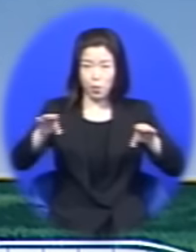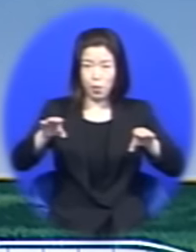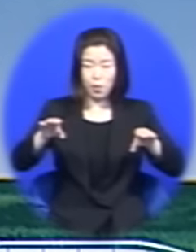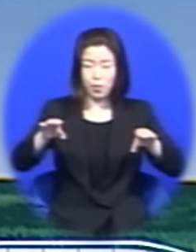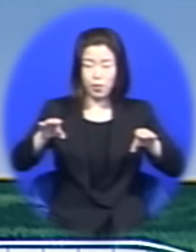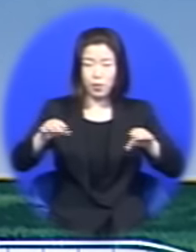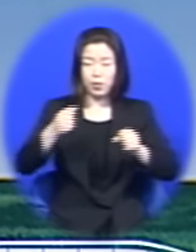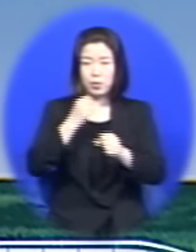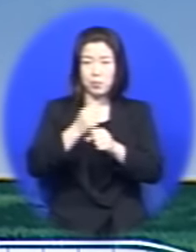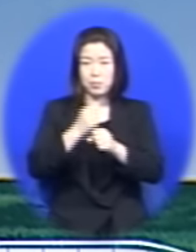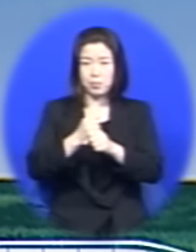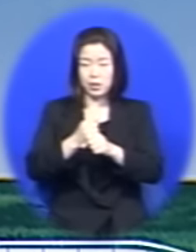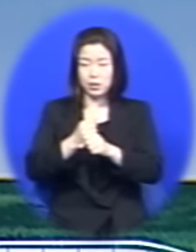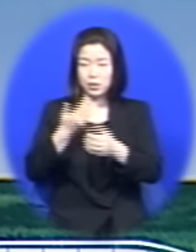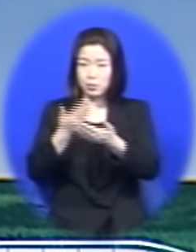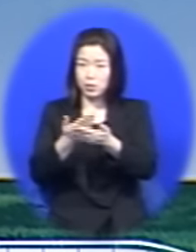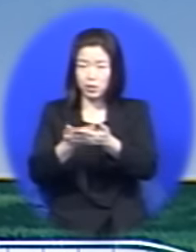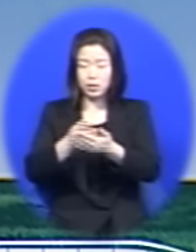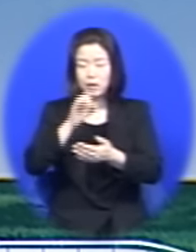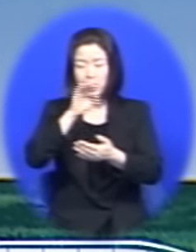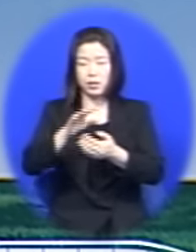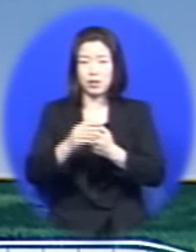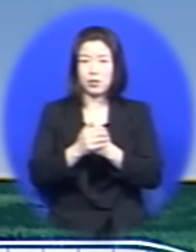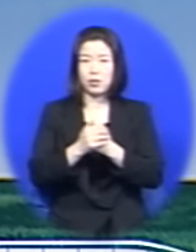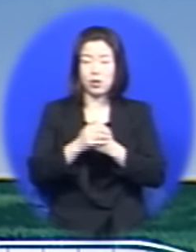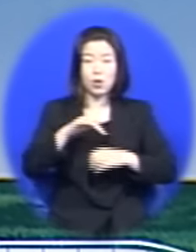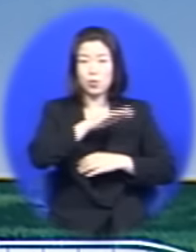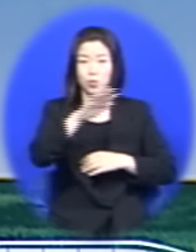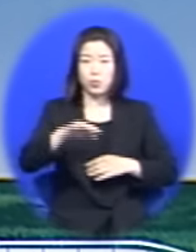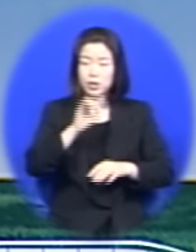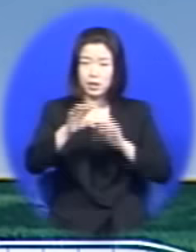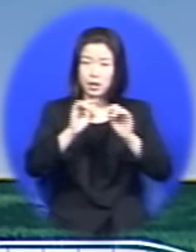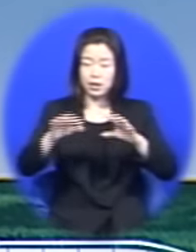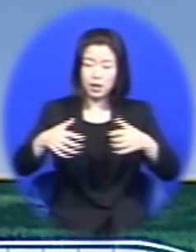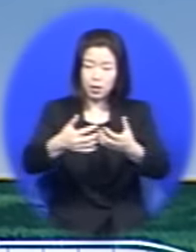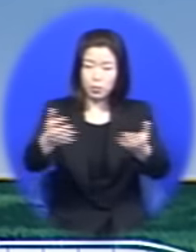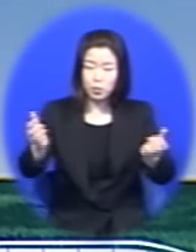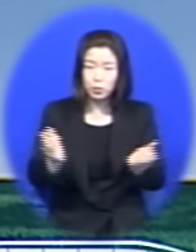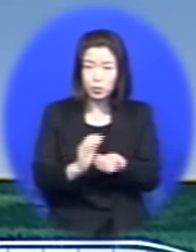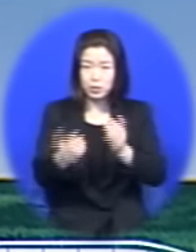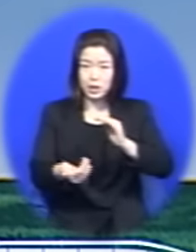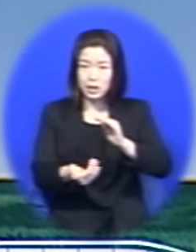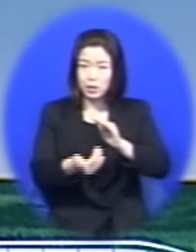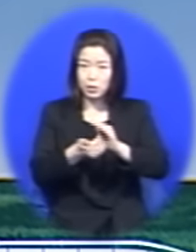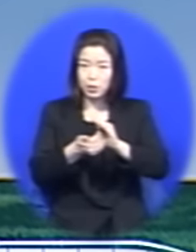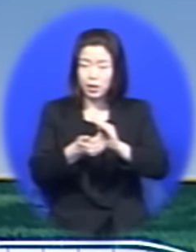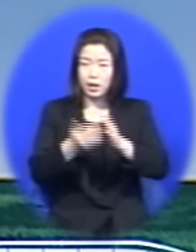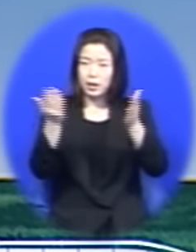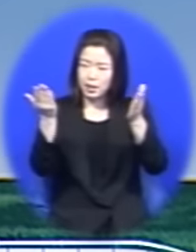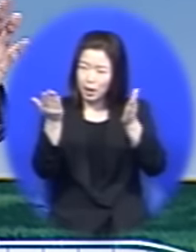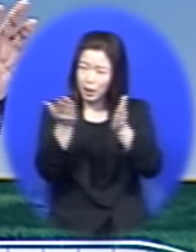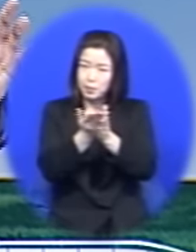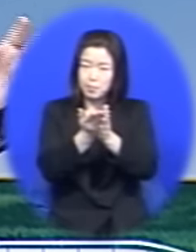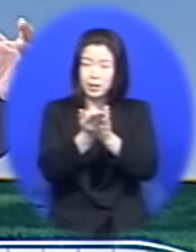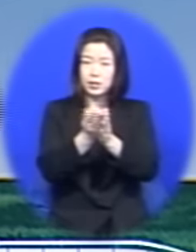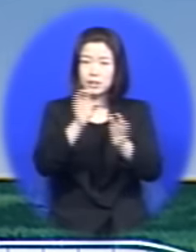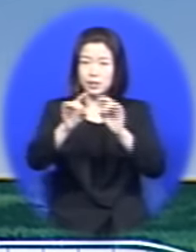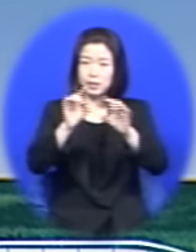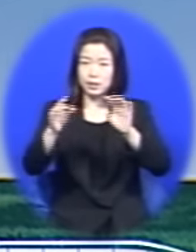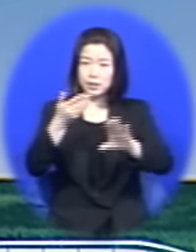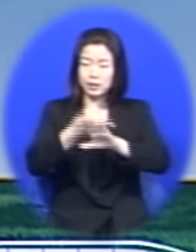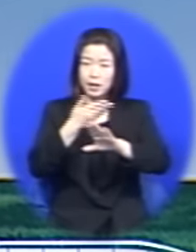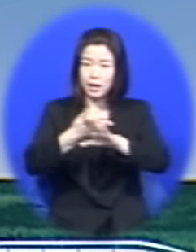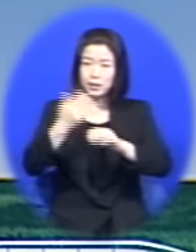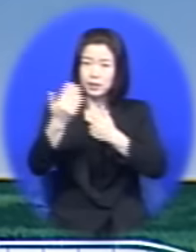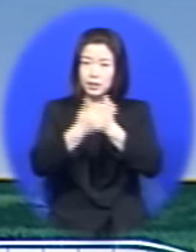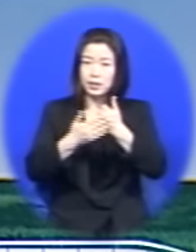안 됩니다. 우리는 각각 우리 공동체를 이루기에 딱 적합한 은사를 다른 은사들을 받아서